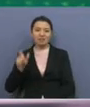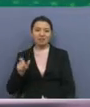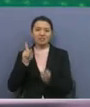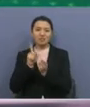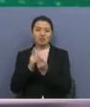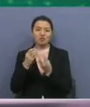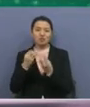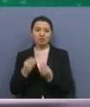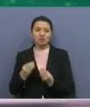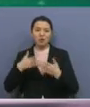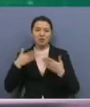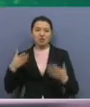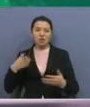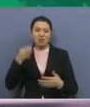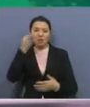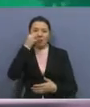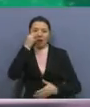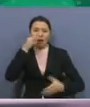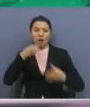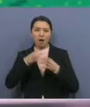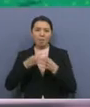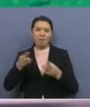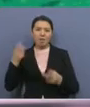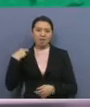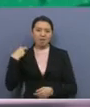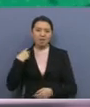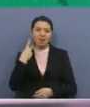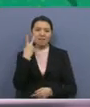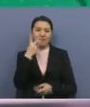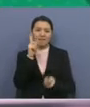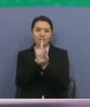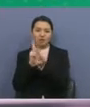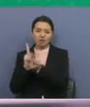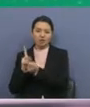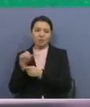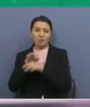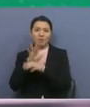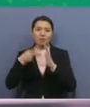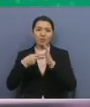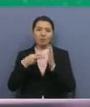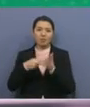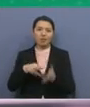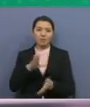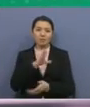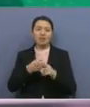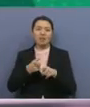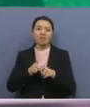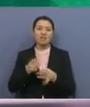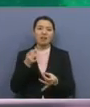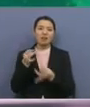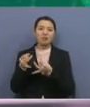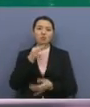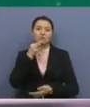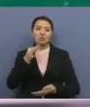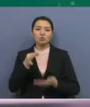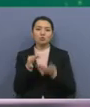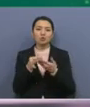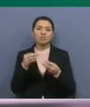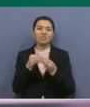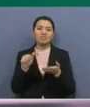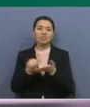және ірі неміс компанияларының басшыларымен екі жақты кездесулер өткізеді деп жоспарланған. Бұл келіссөздердің нәтижесінде